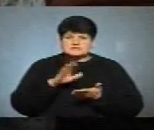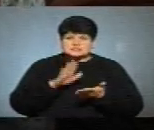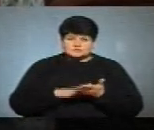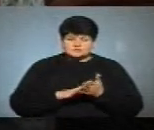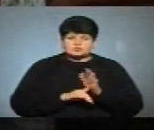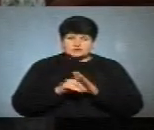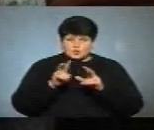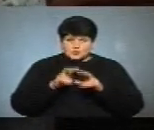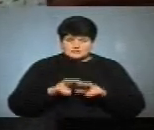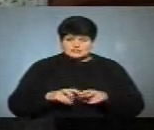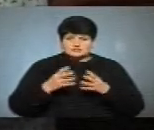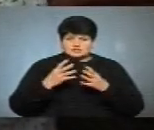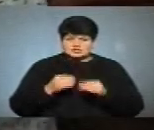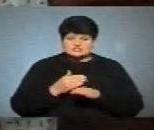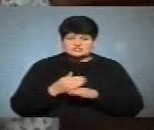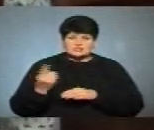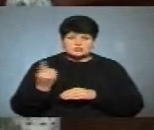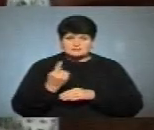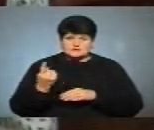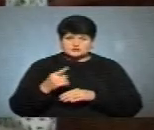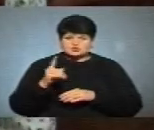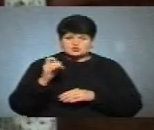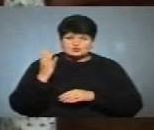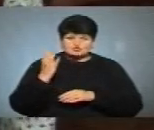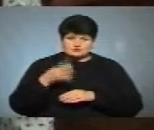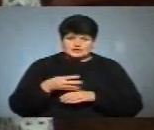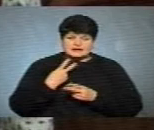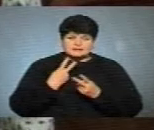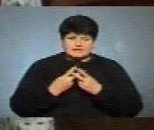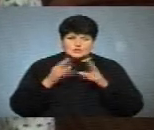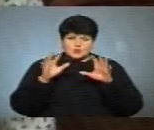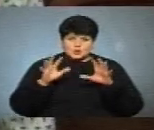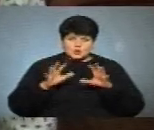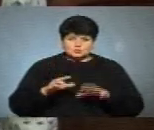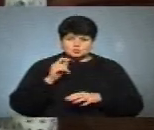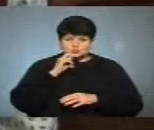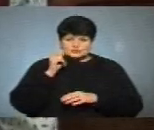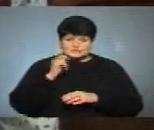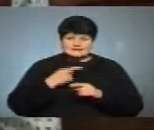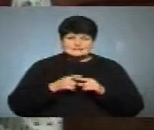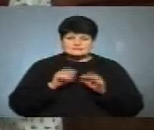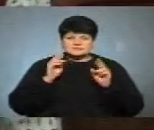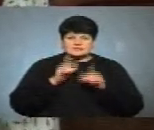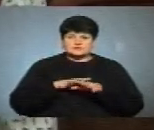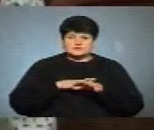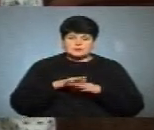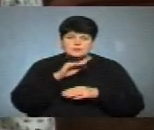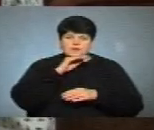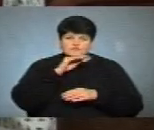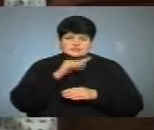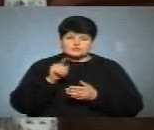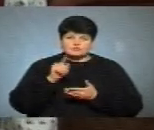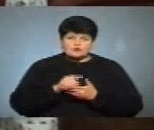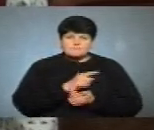початок розслідування ще й за частиною першої статті 140 Кримінального кодексу України за неналежне виконання професійних